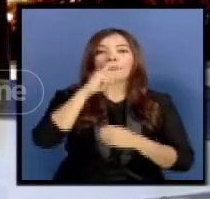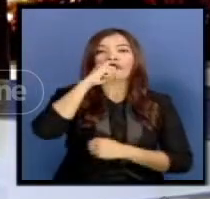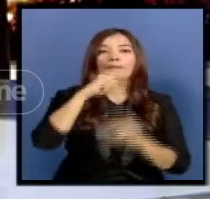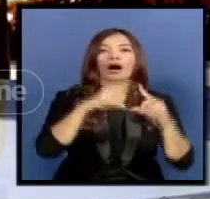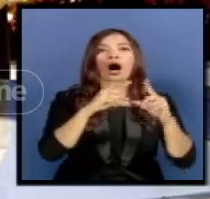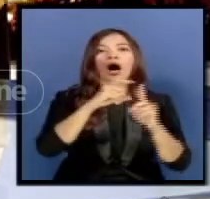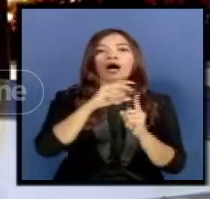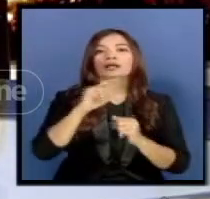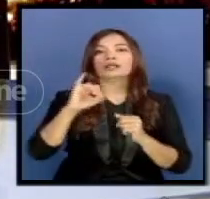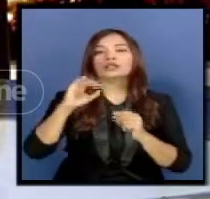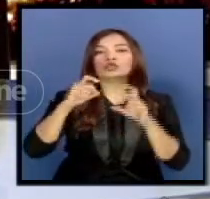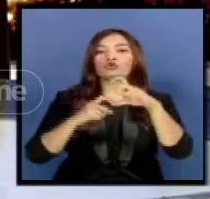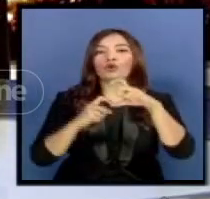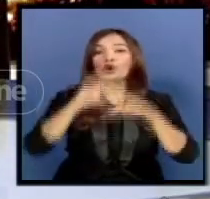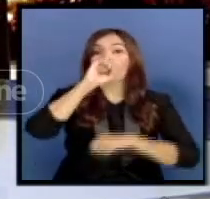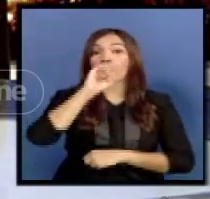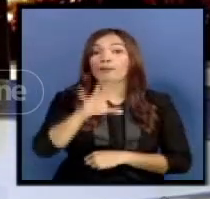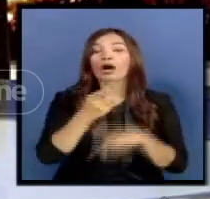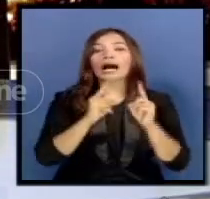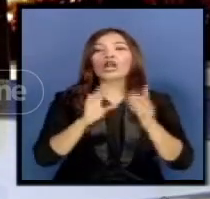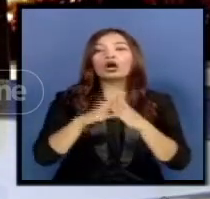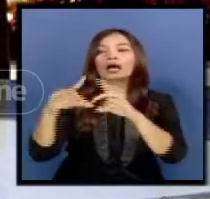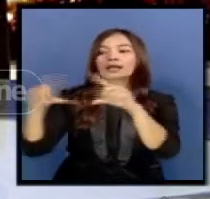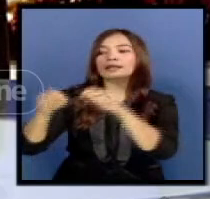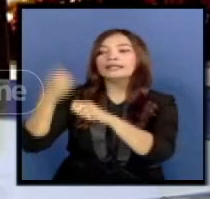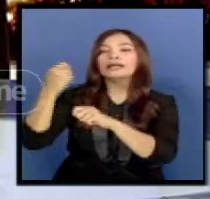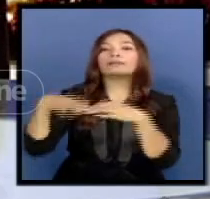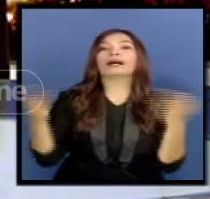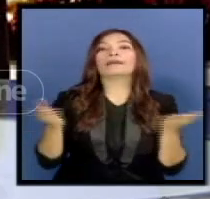tips aman agar tidak tertipu saat membeli tiket konser.